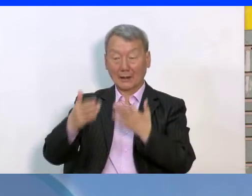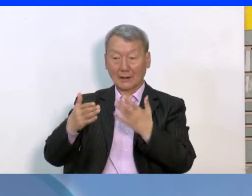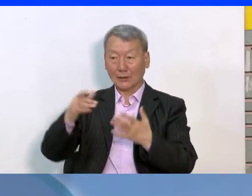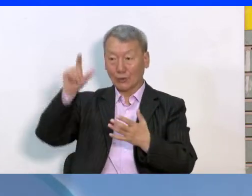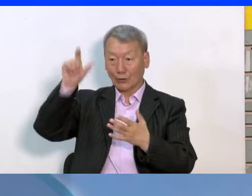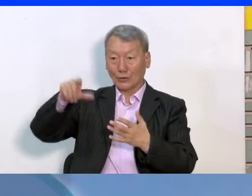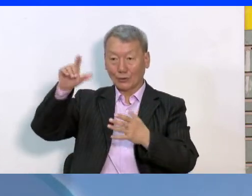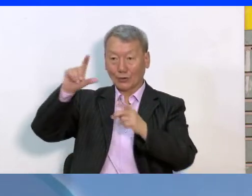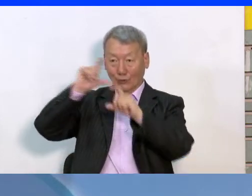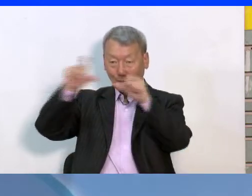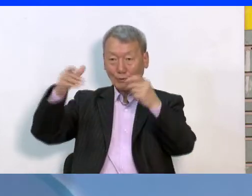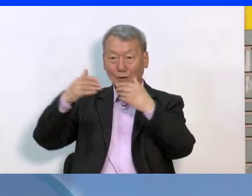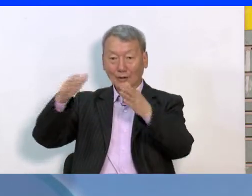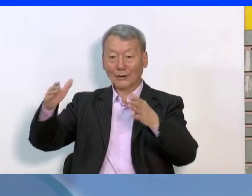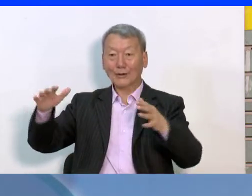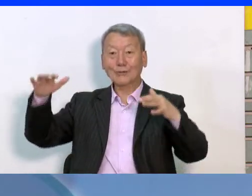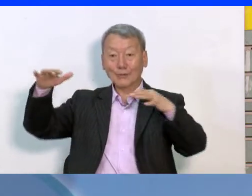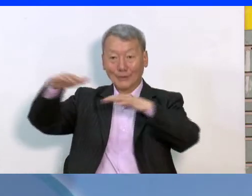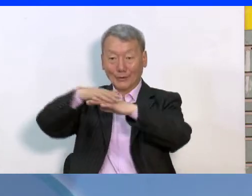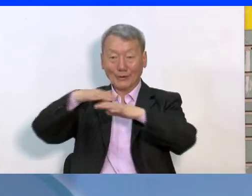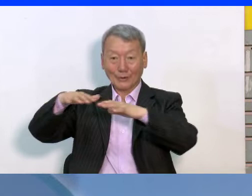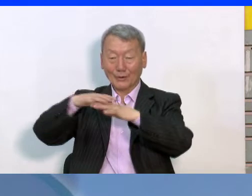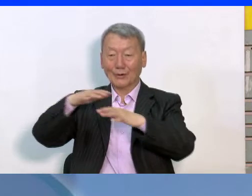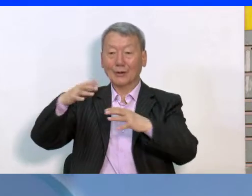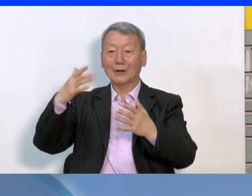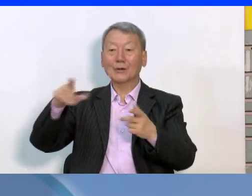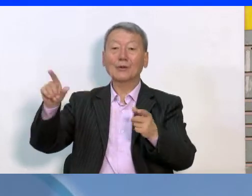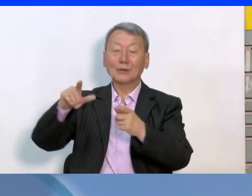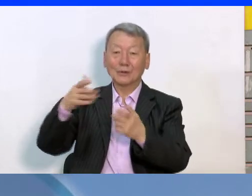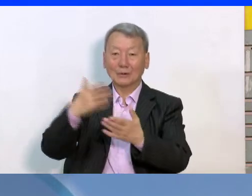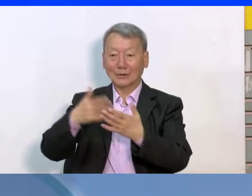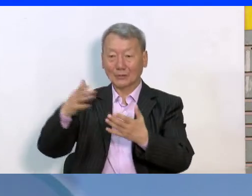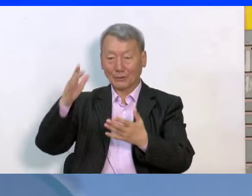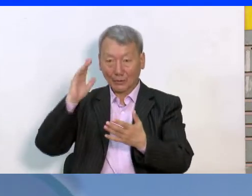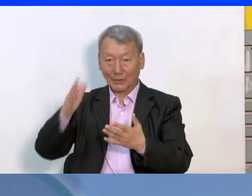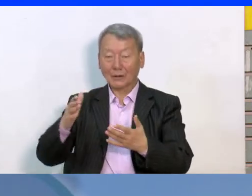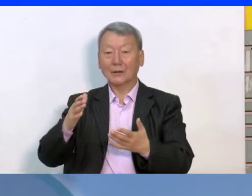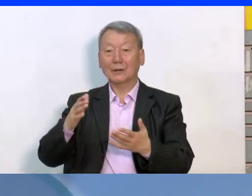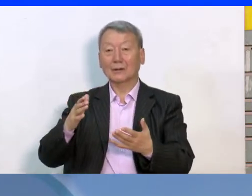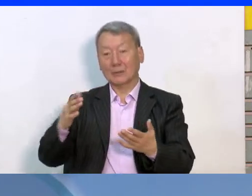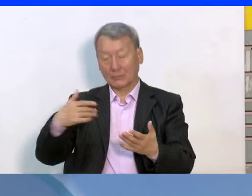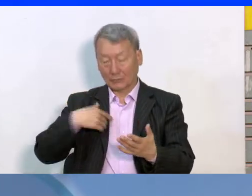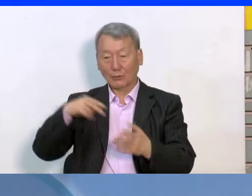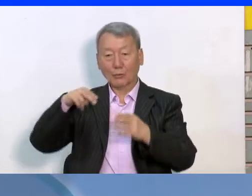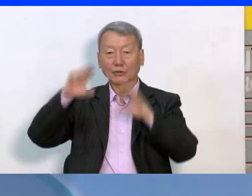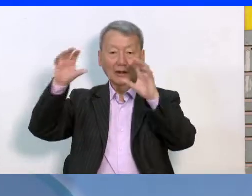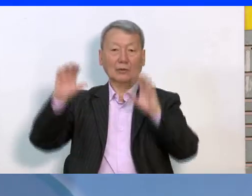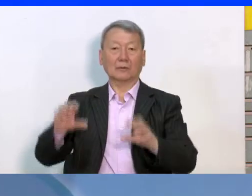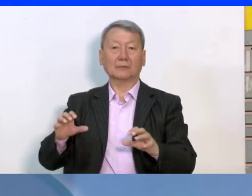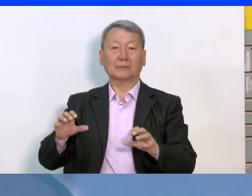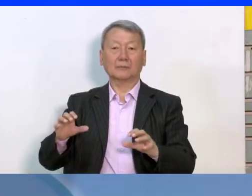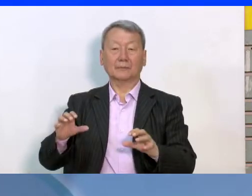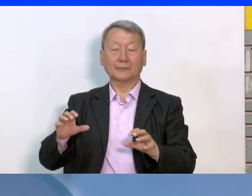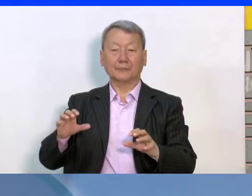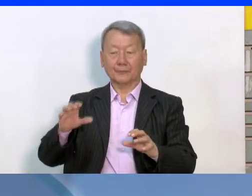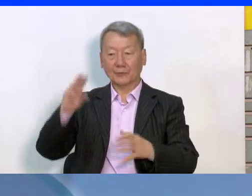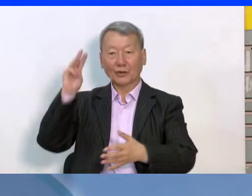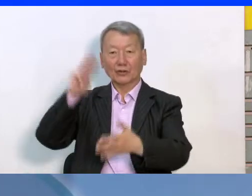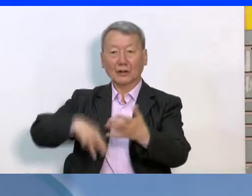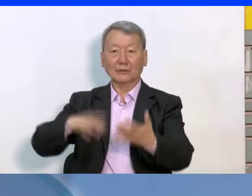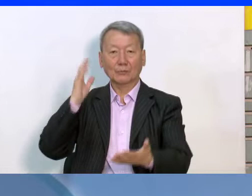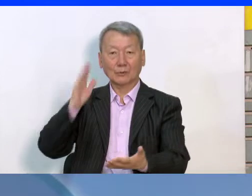массалык жыйындарды уюштуруп, бир той уюштуруп, же болбосо иш чара уюштургандарга болсо мыйзам чегинде айыппулдар